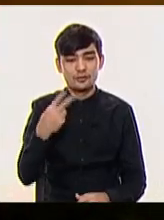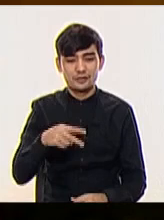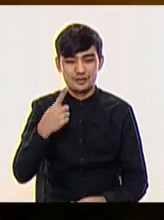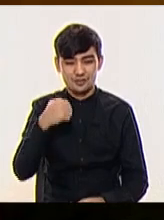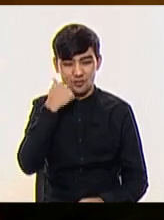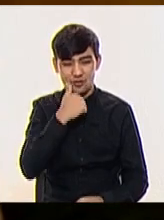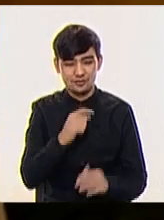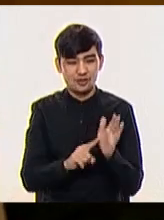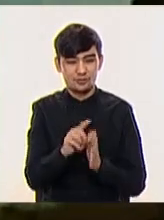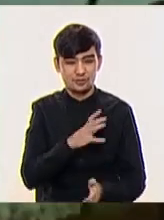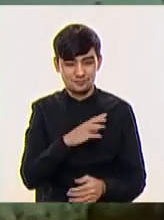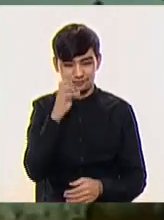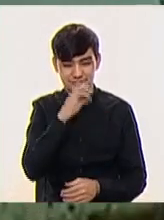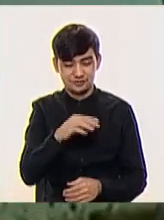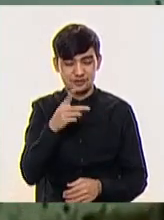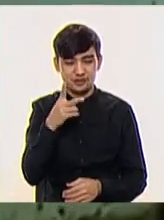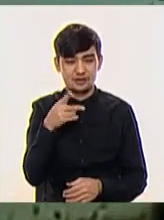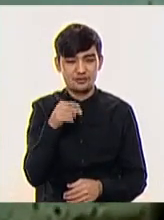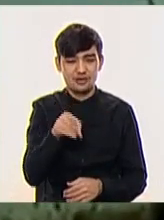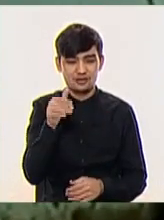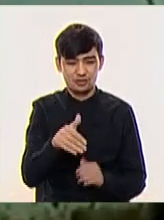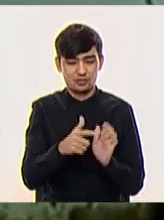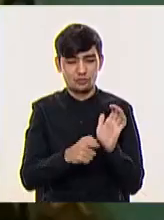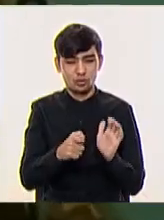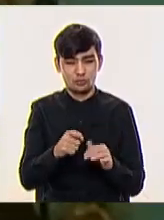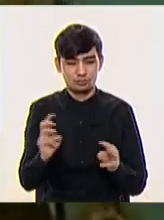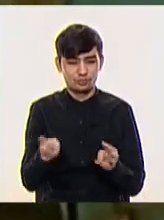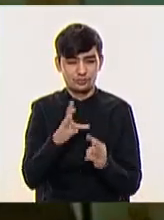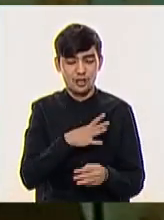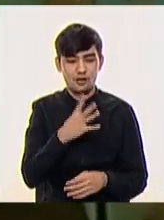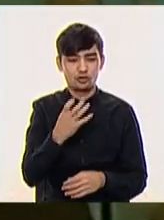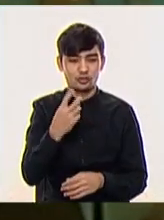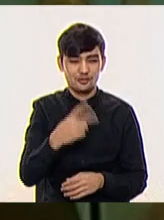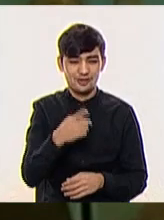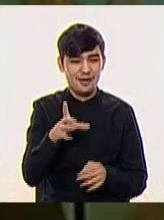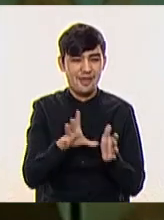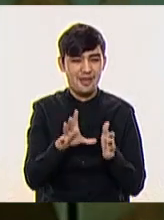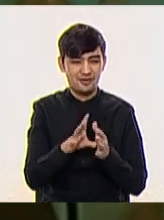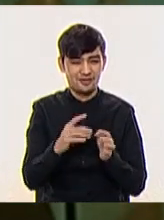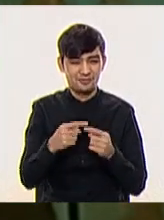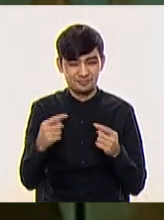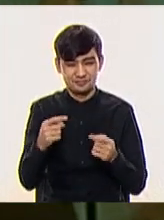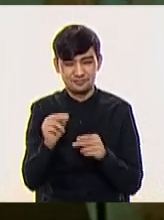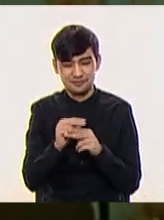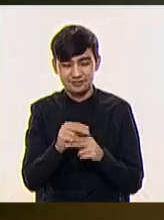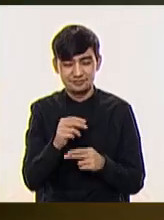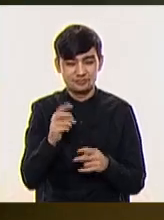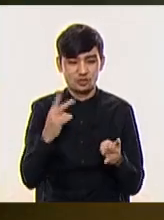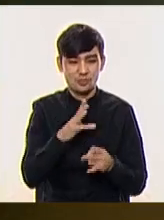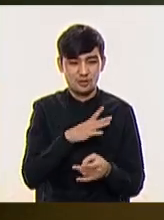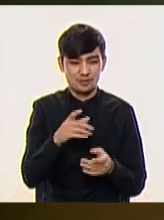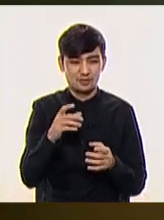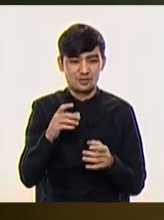2021 жыл басталғаннан бері елімізде 2700 өрт шығыпты. Осы өрттің 420-сы электр жабдықтарын монтаждау және пайдалану